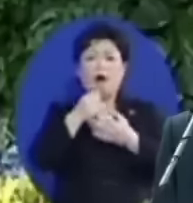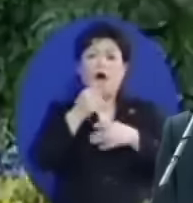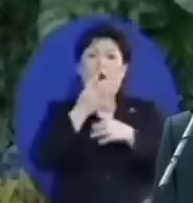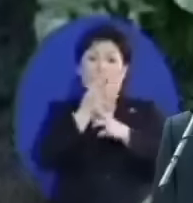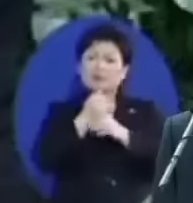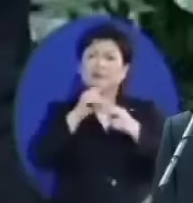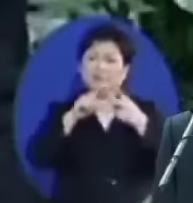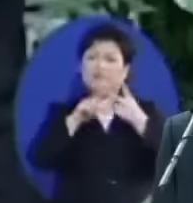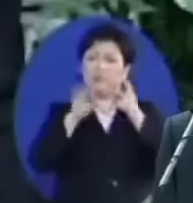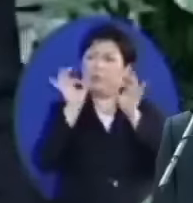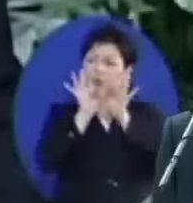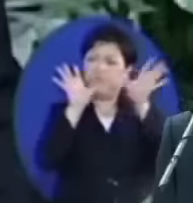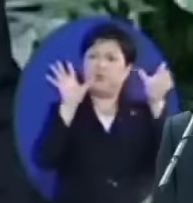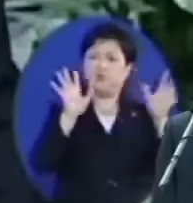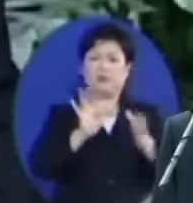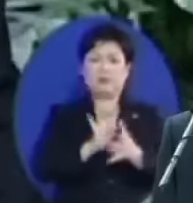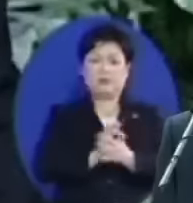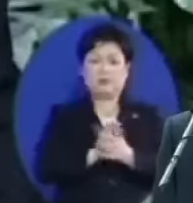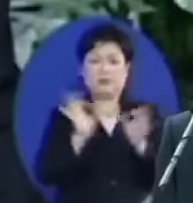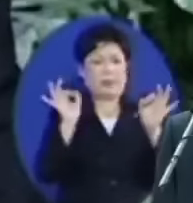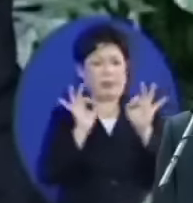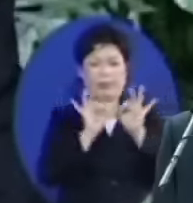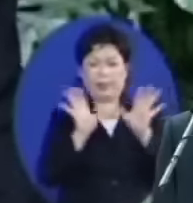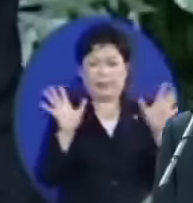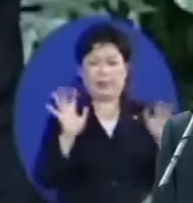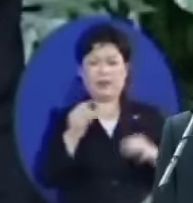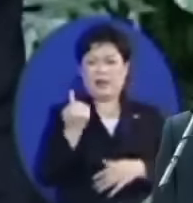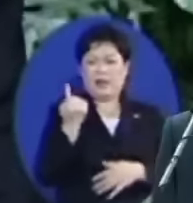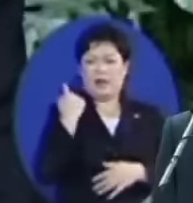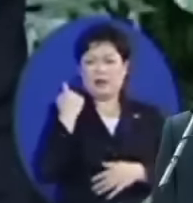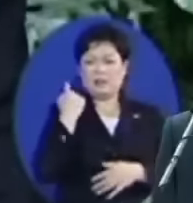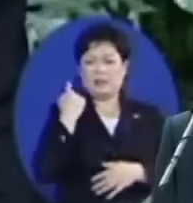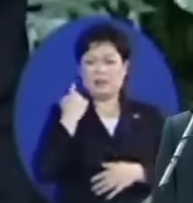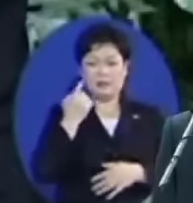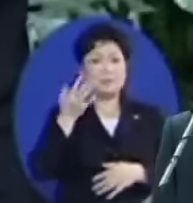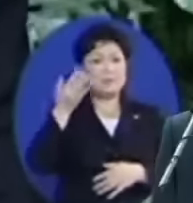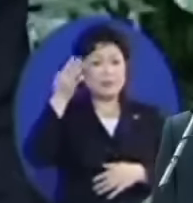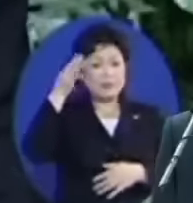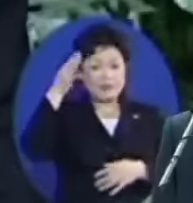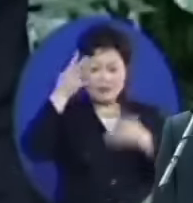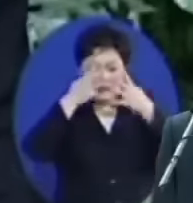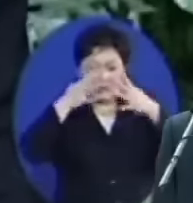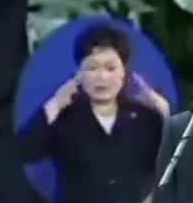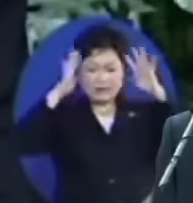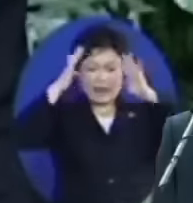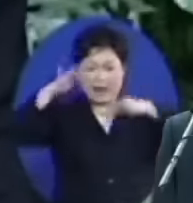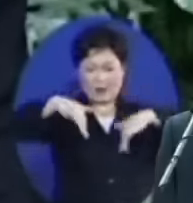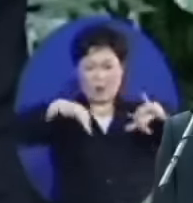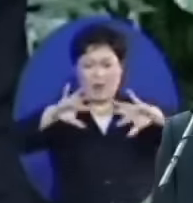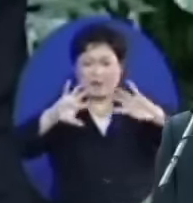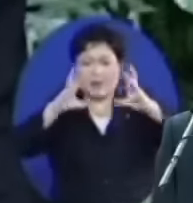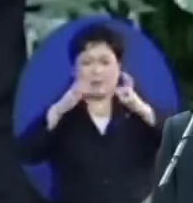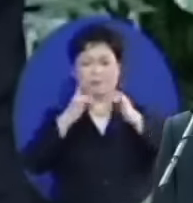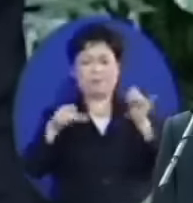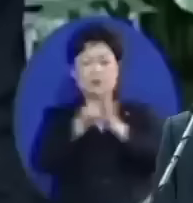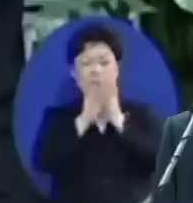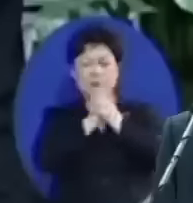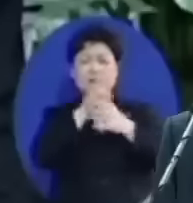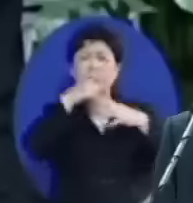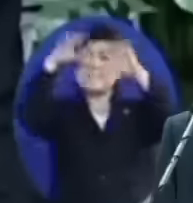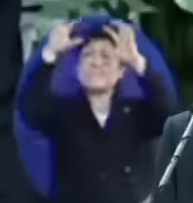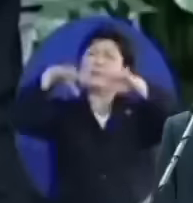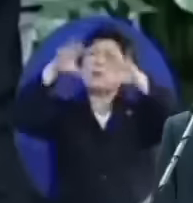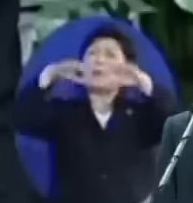것입니다. 지나가요. 어제 우리 대학로에 나라와 민족을 위해서 기도하러 갈 때 비가